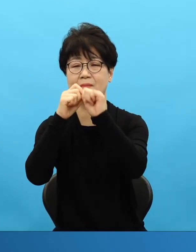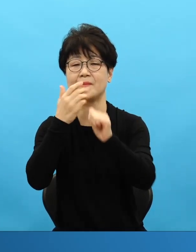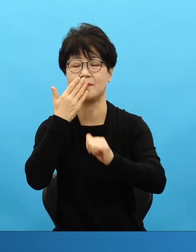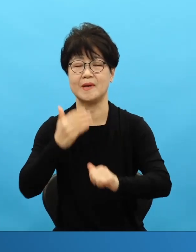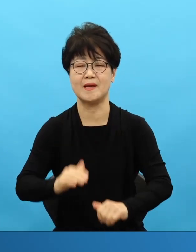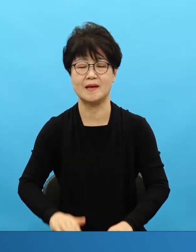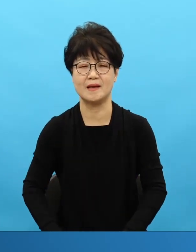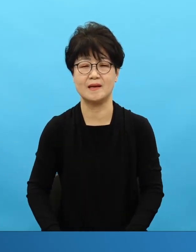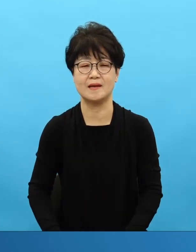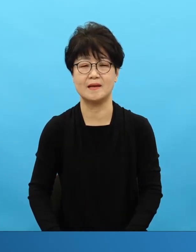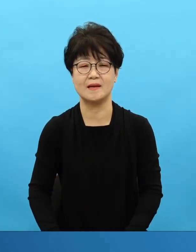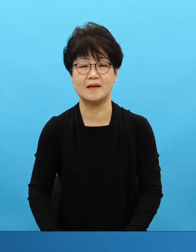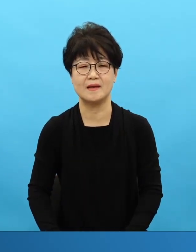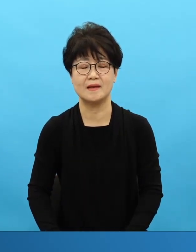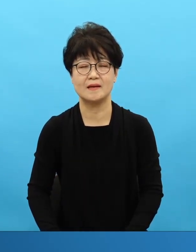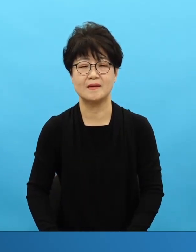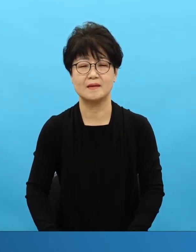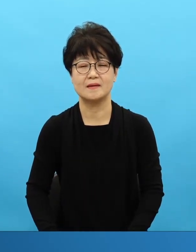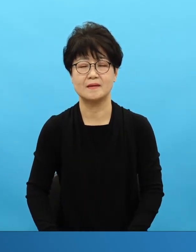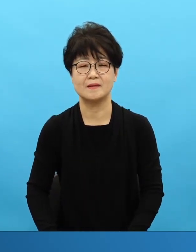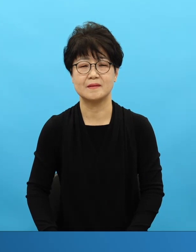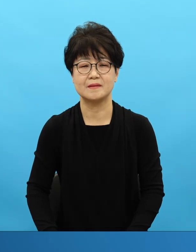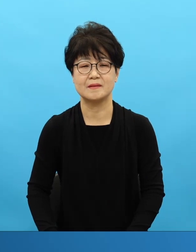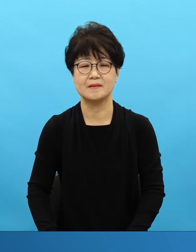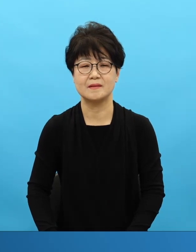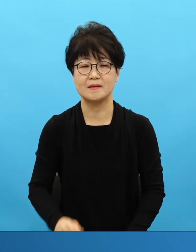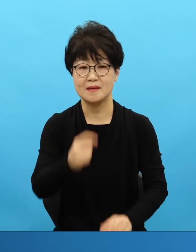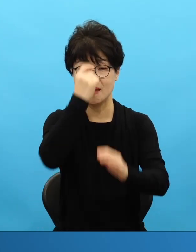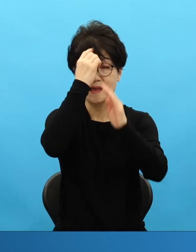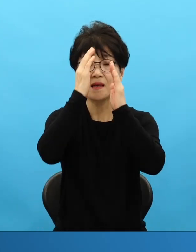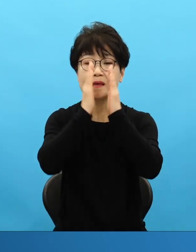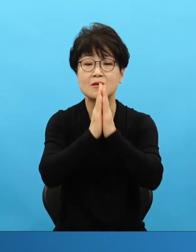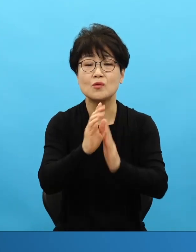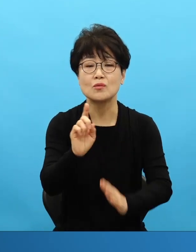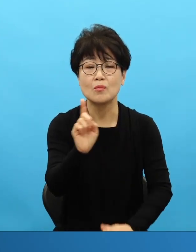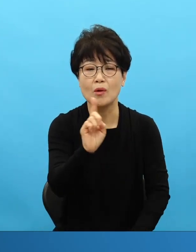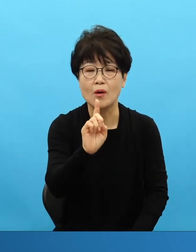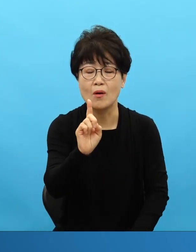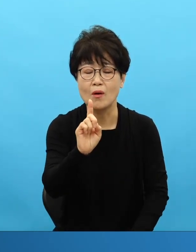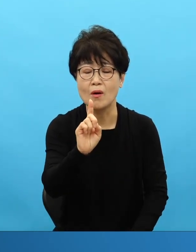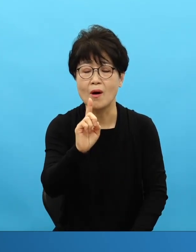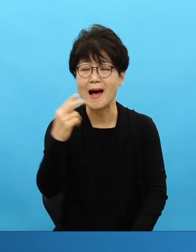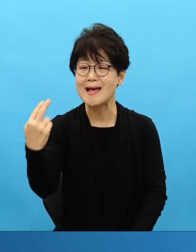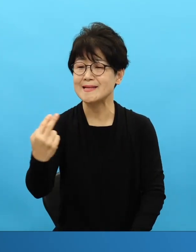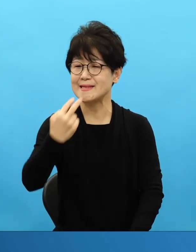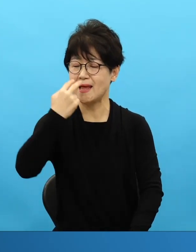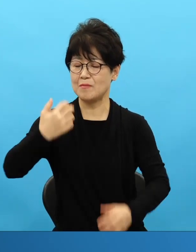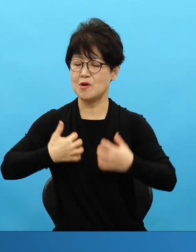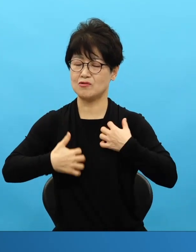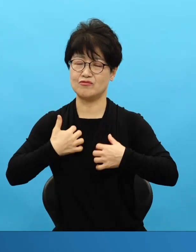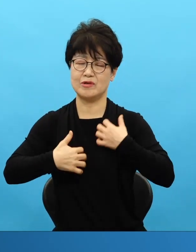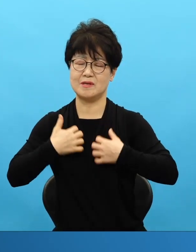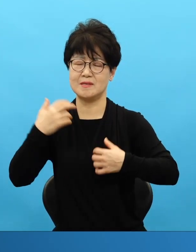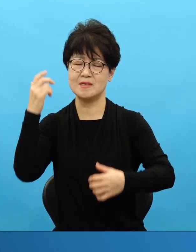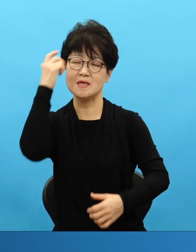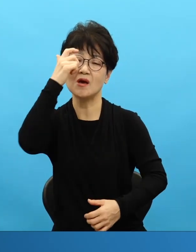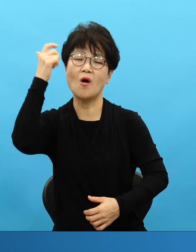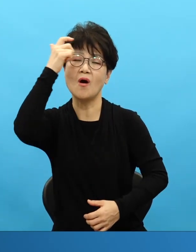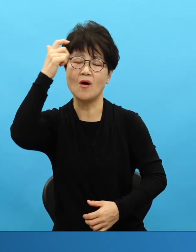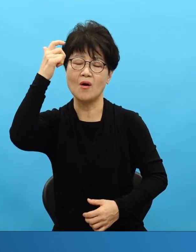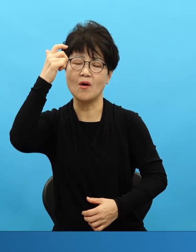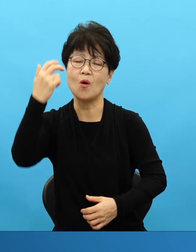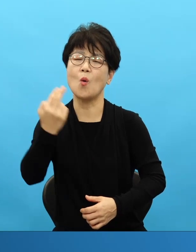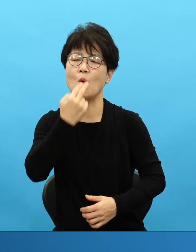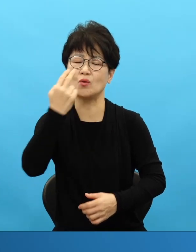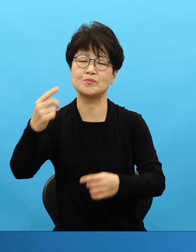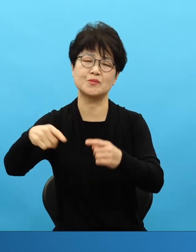기도 자체가 생명을 누르는 영적 호흡이라니까요. And it's all through prayer because prayer is the spiritual breathing that you enjoy life. 무슨 응답